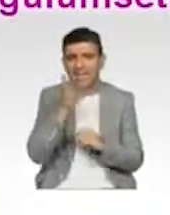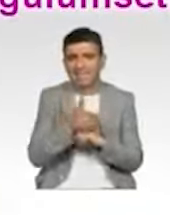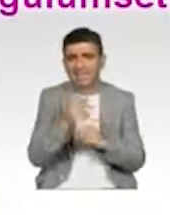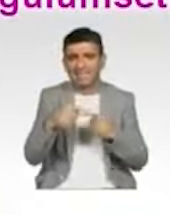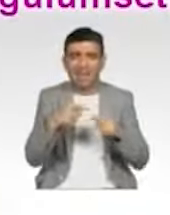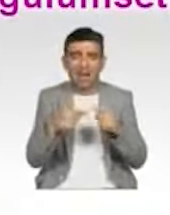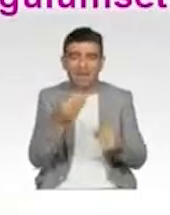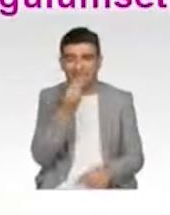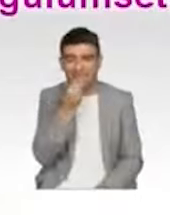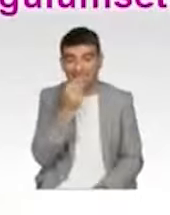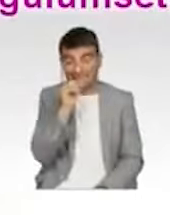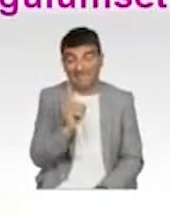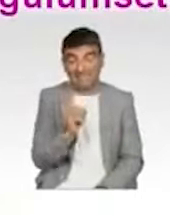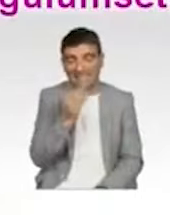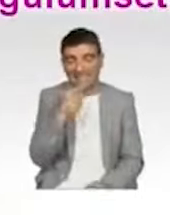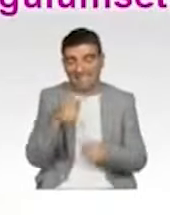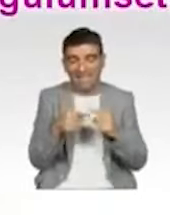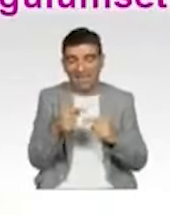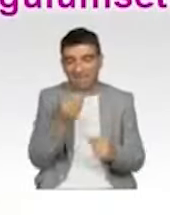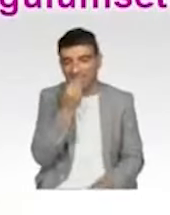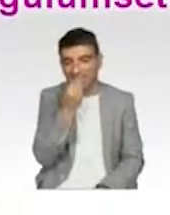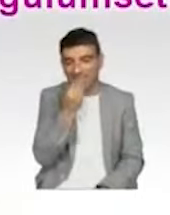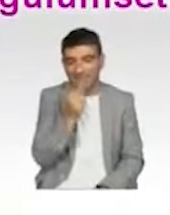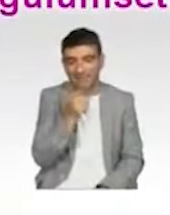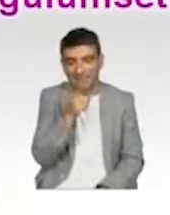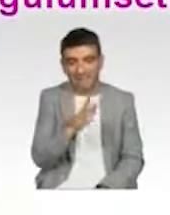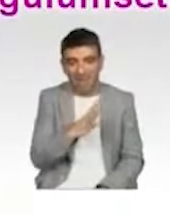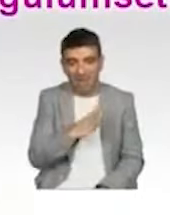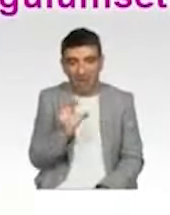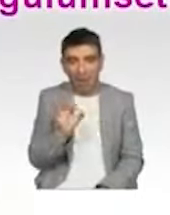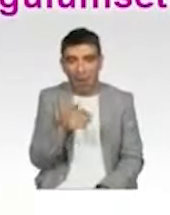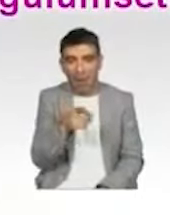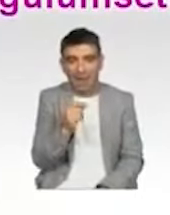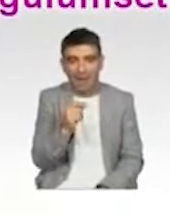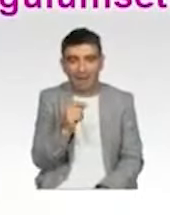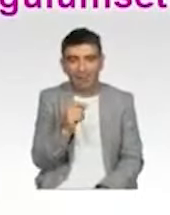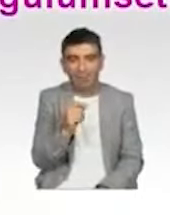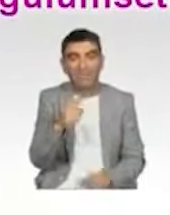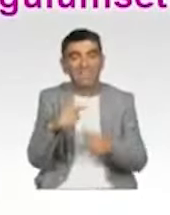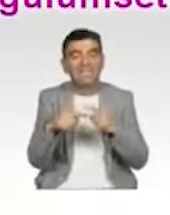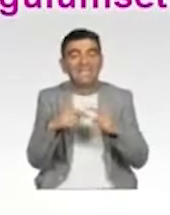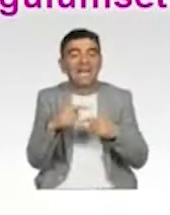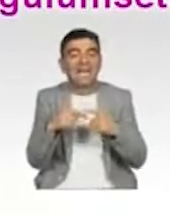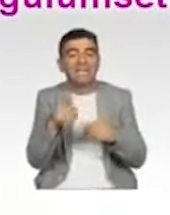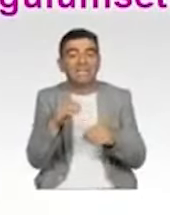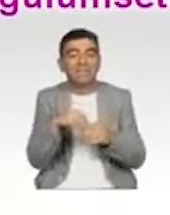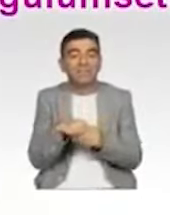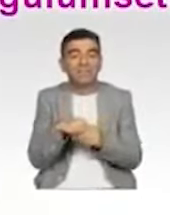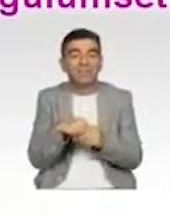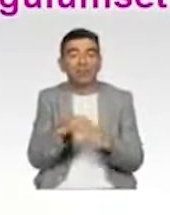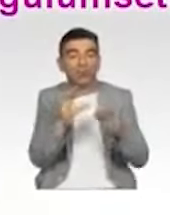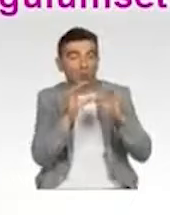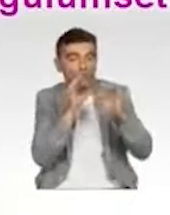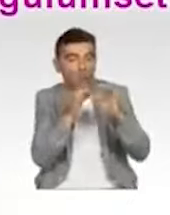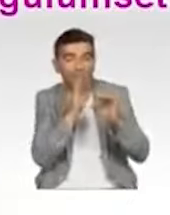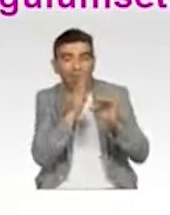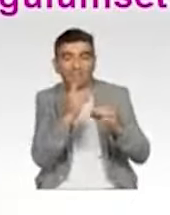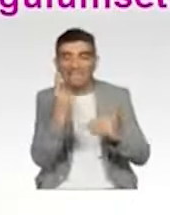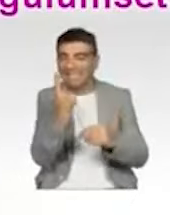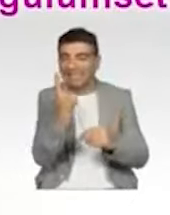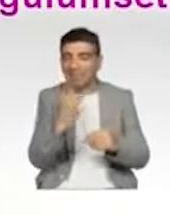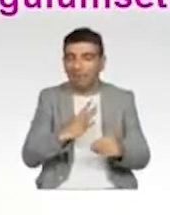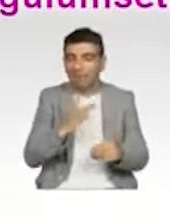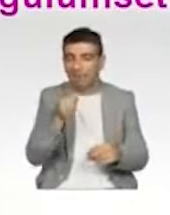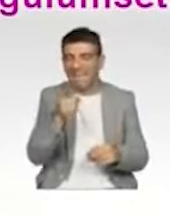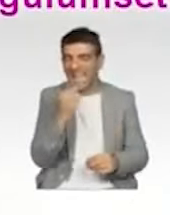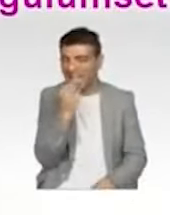sarma yedim. Sarma. Evet. Sarmayı çok seviyor. Sizde var mıdır öyle şeyler, sarmalar? Şöyle sarmanın şey, yani üzüm yaprağı gibi bir yaprağımız var. O